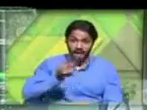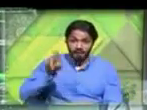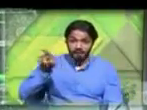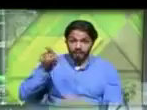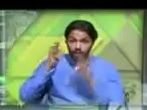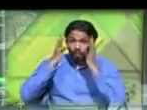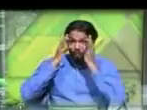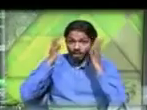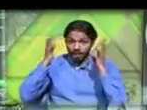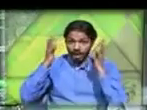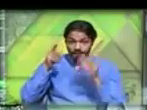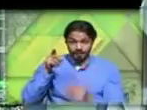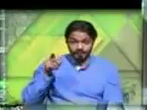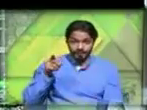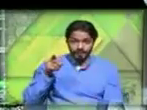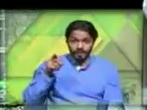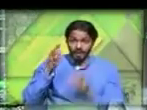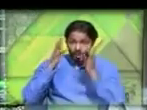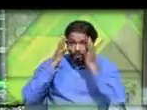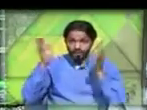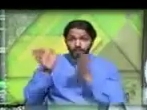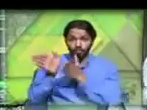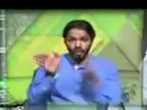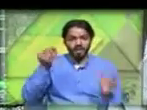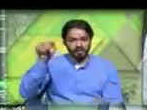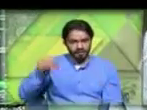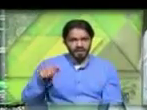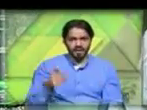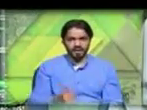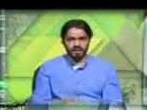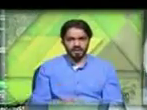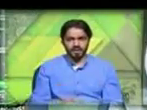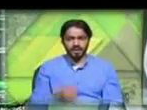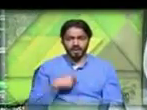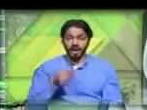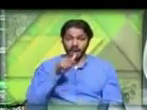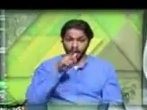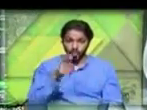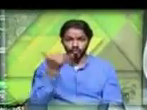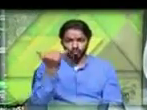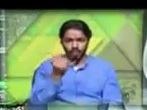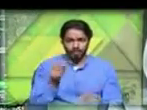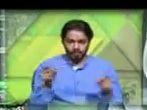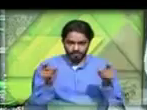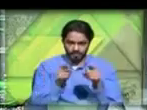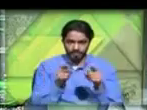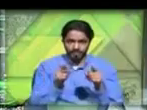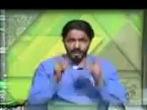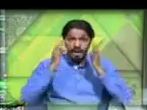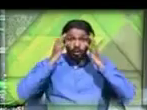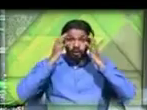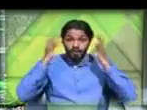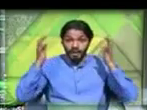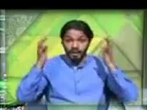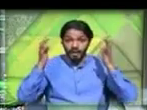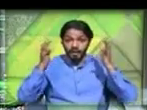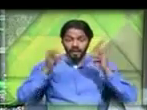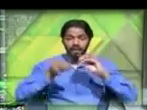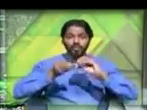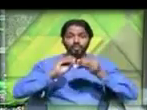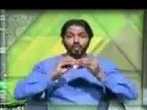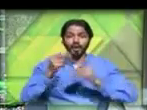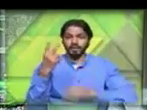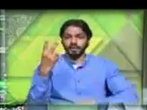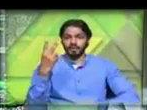لنختم بها الحلقة لإمامنا وشيخنا ابن القيم عليه صحيح بالرحمة. العلماء نوعان،